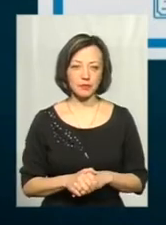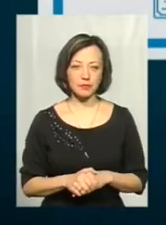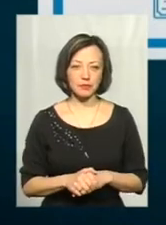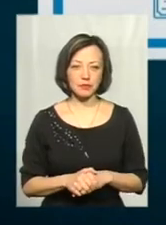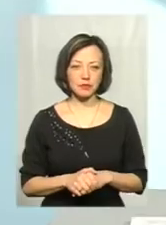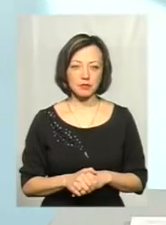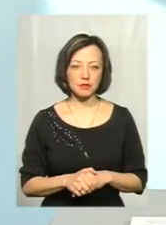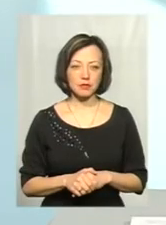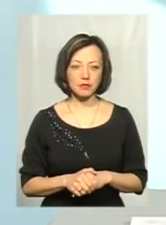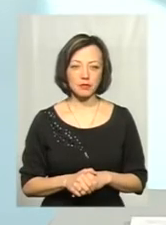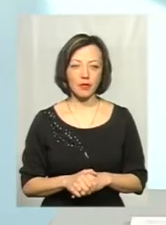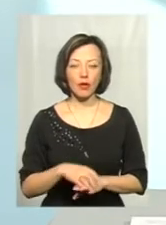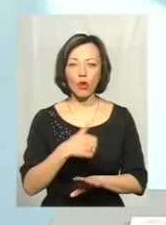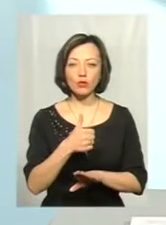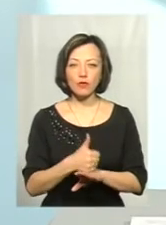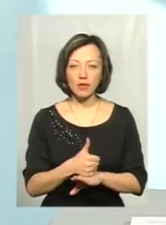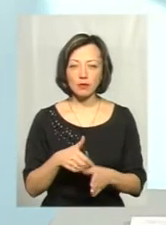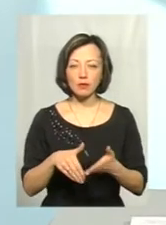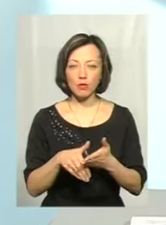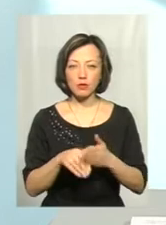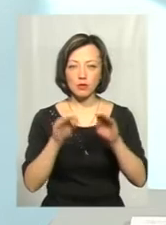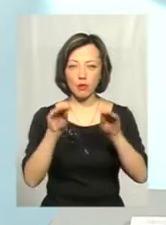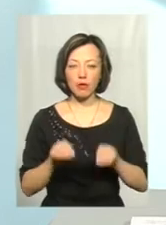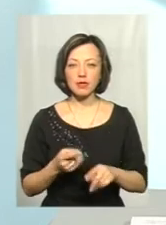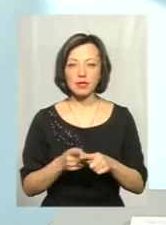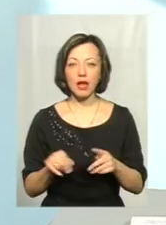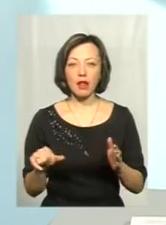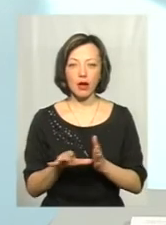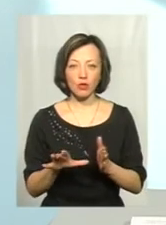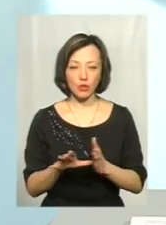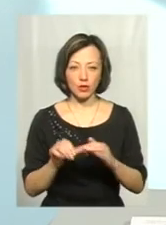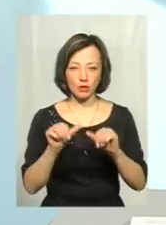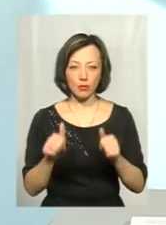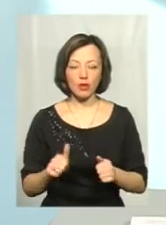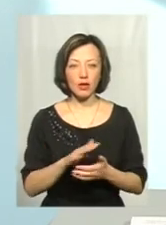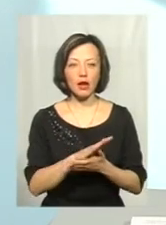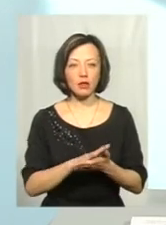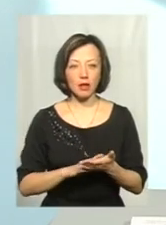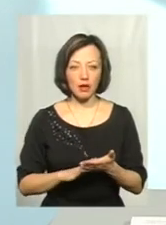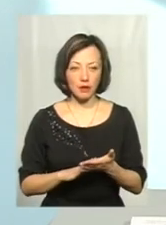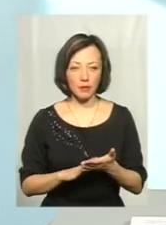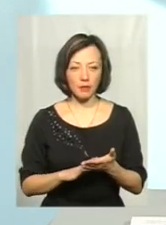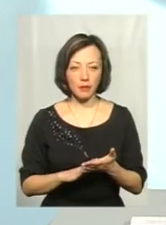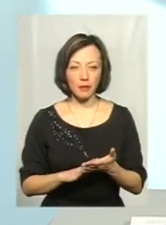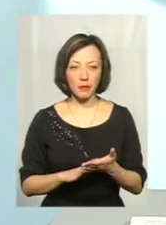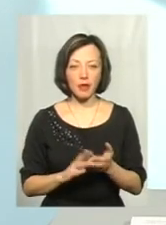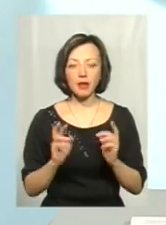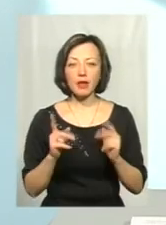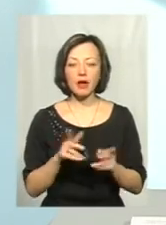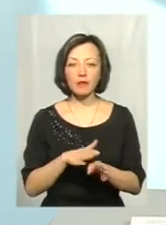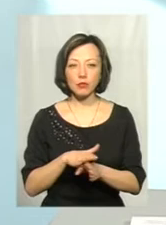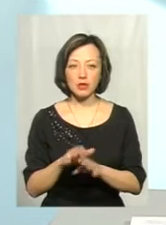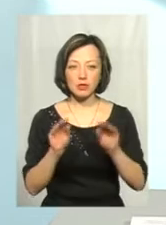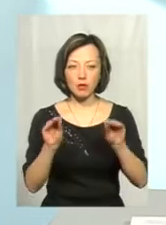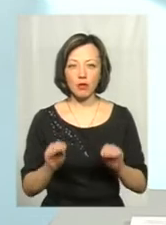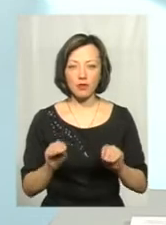Основним способом заповнення декларації це є електронний спосіб. Надалі, власне, як відбувається